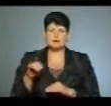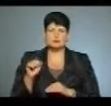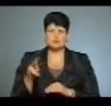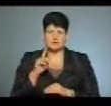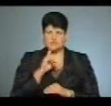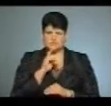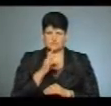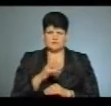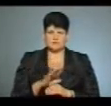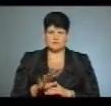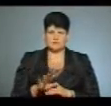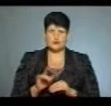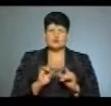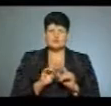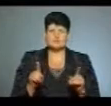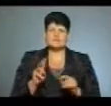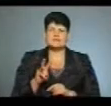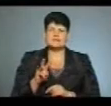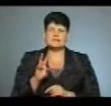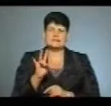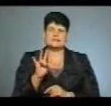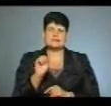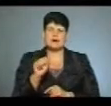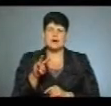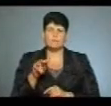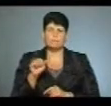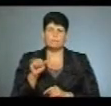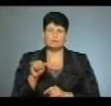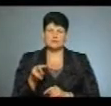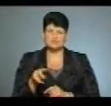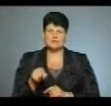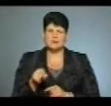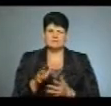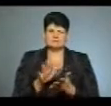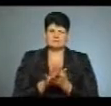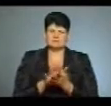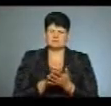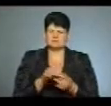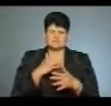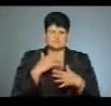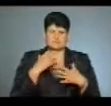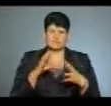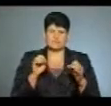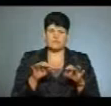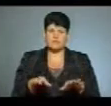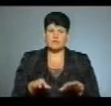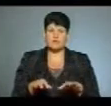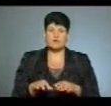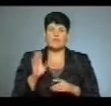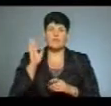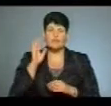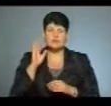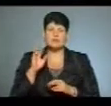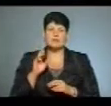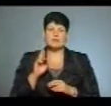бажано. Особливість на мулів така, що в них зосереджуються найбільше забруднюючі речовини. Концентрується. Тобто вода